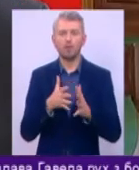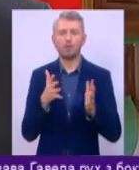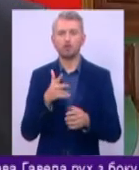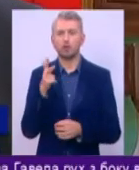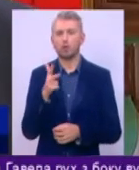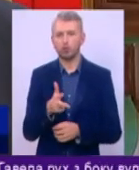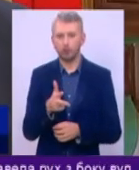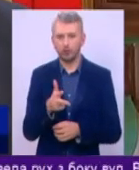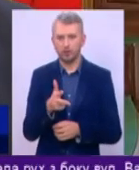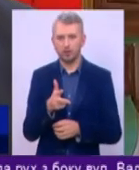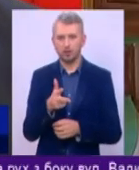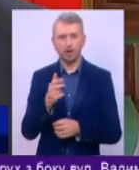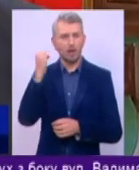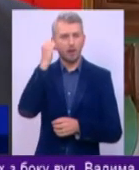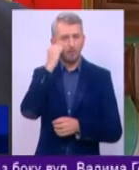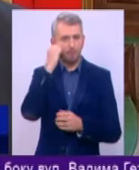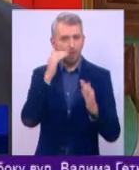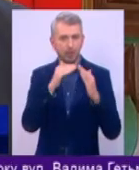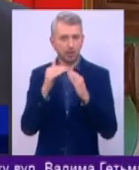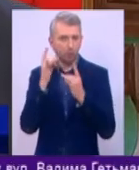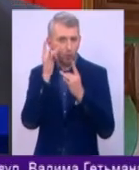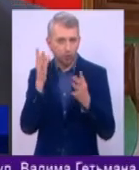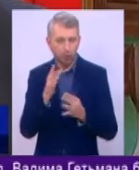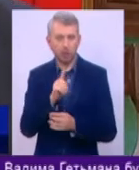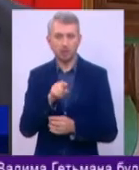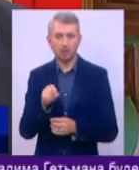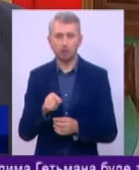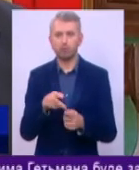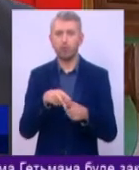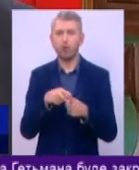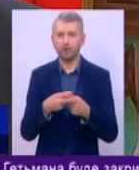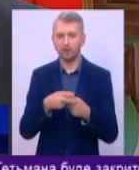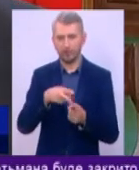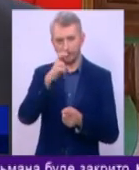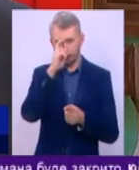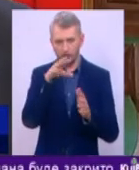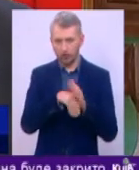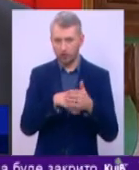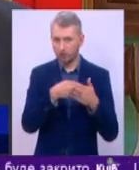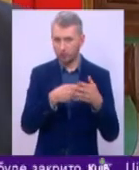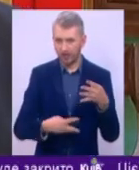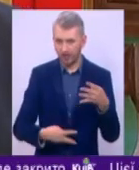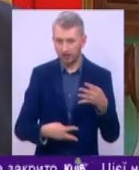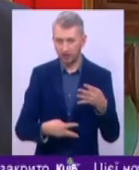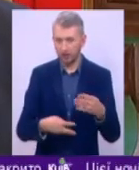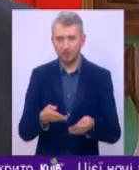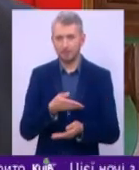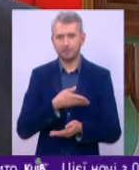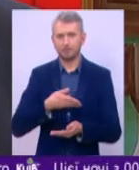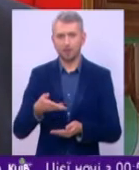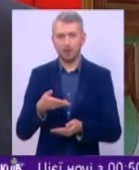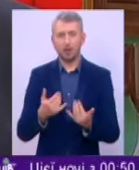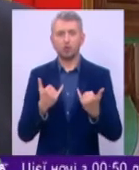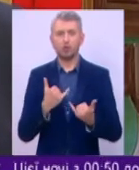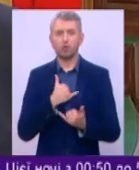3 тисяч пам'яток культури, з них половина там, в державному реєстрі. Мене